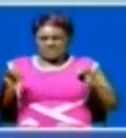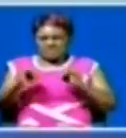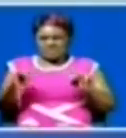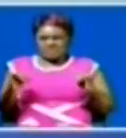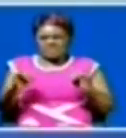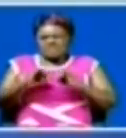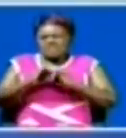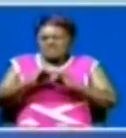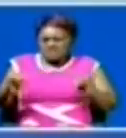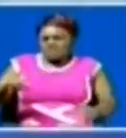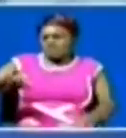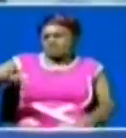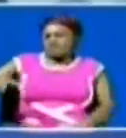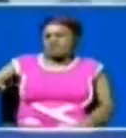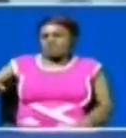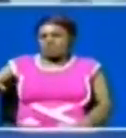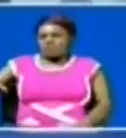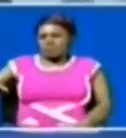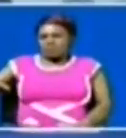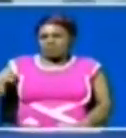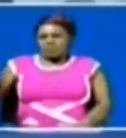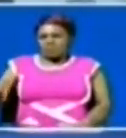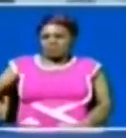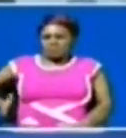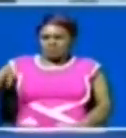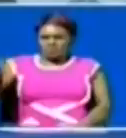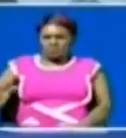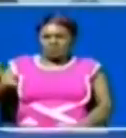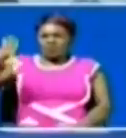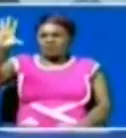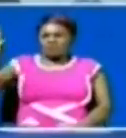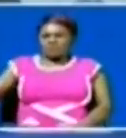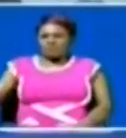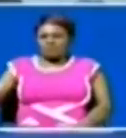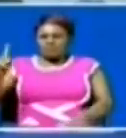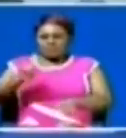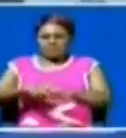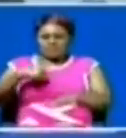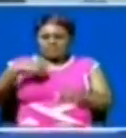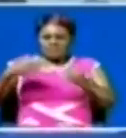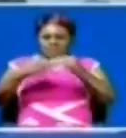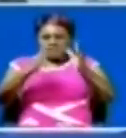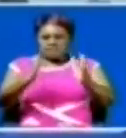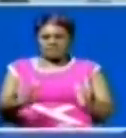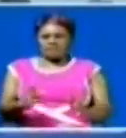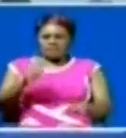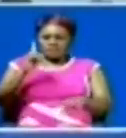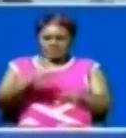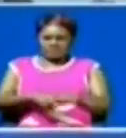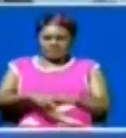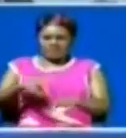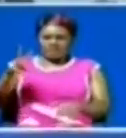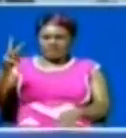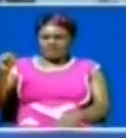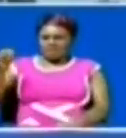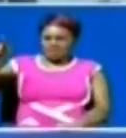of the cleanest town hasa kwa railway in Africa nikiwa kiongozi. Na nilipokuwa MB